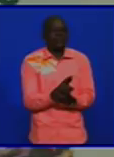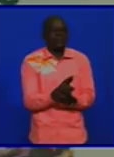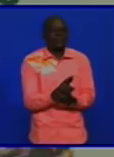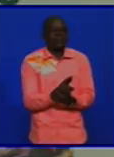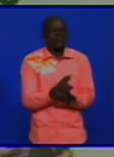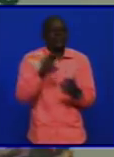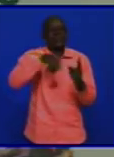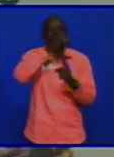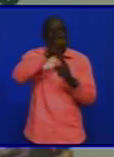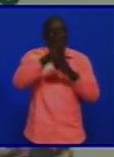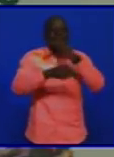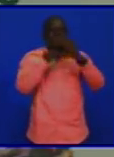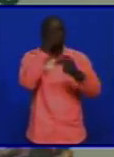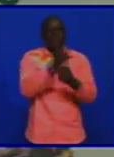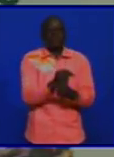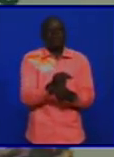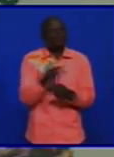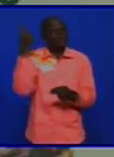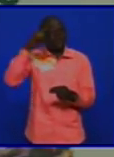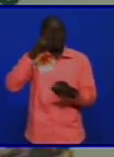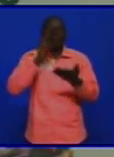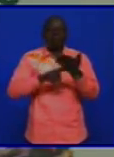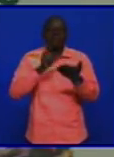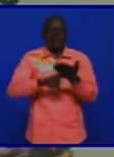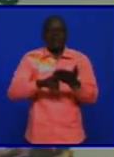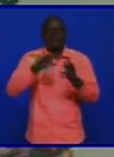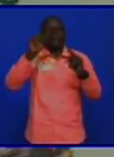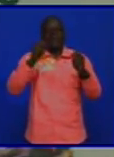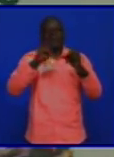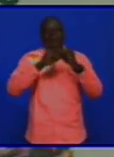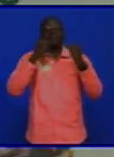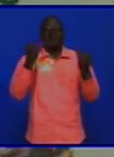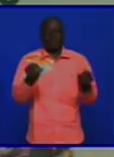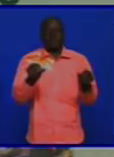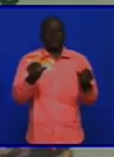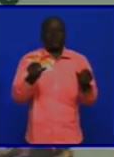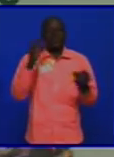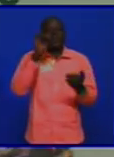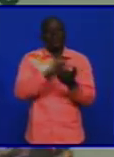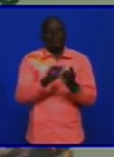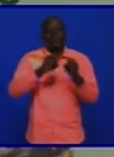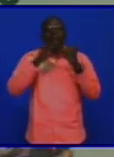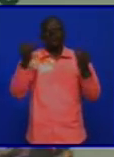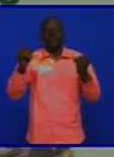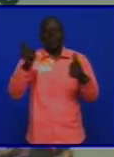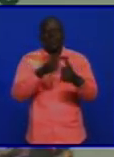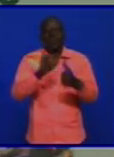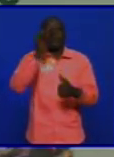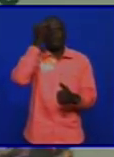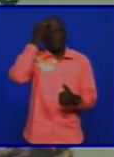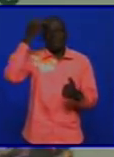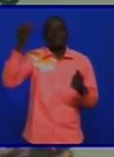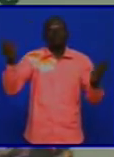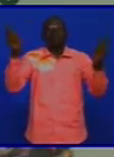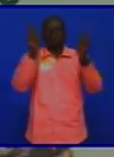Situation nationale, les vertus du dialogue, titre citoyen dans son audito. Selon le journal, le Premier ministre aura multiplié les rencontres avec